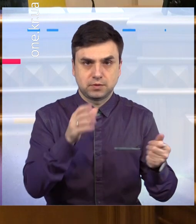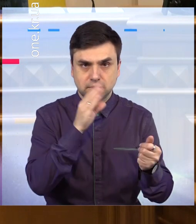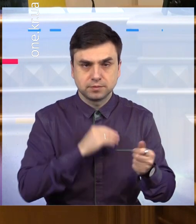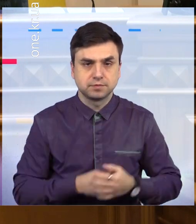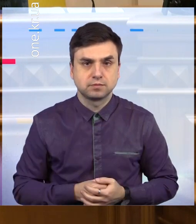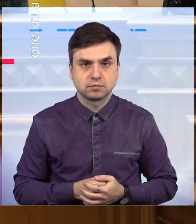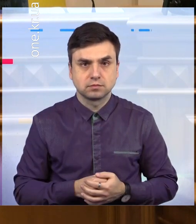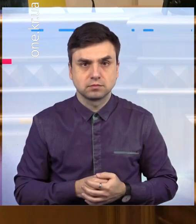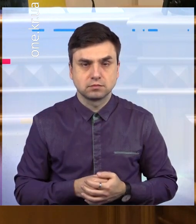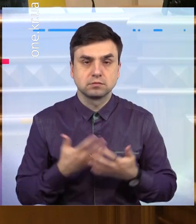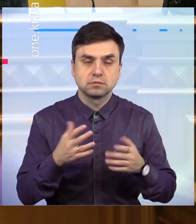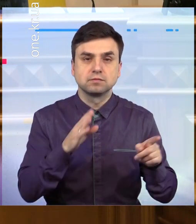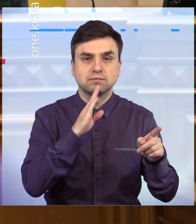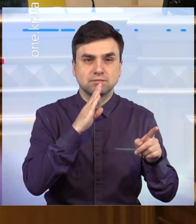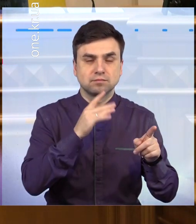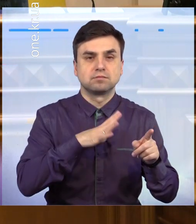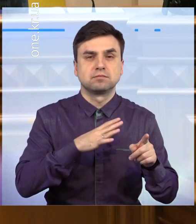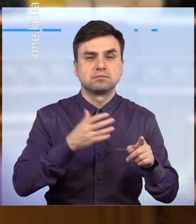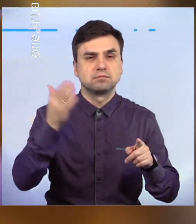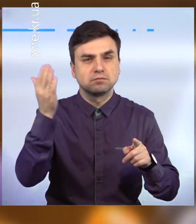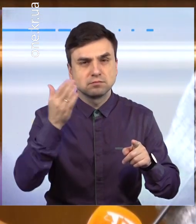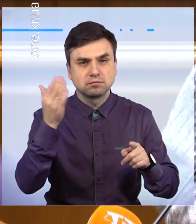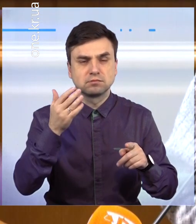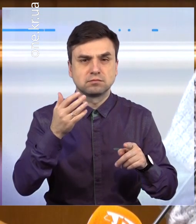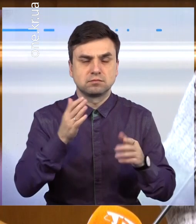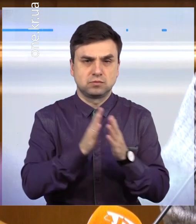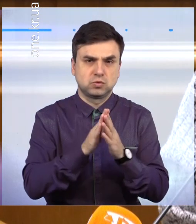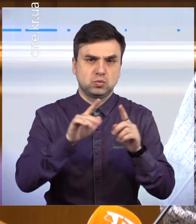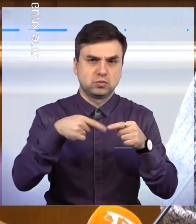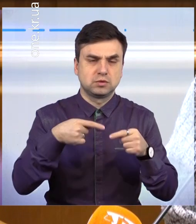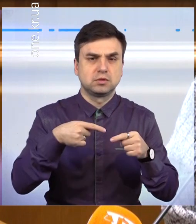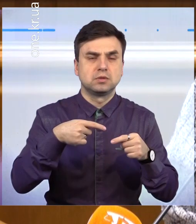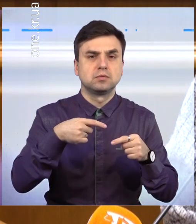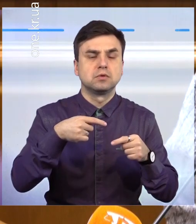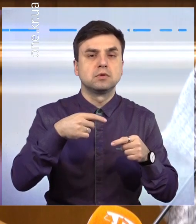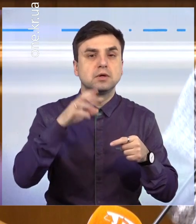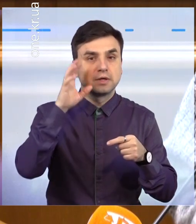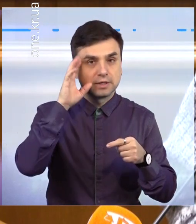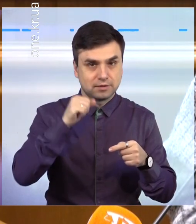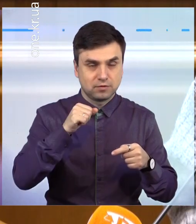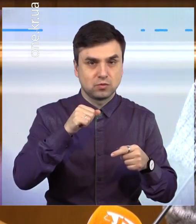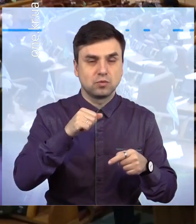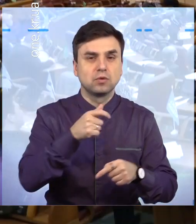вихід, авторка петиції з високої трибуни виступила з вимогою, щоб криворізькі нардепи від «Слуги народу», котрі